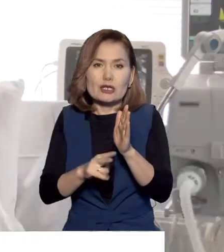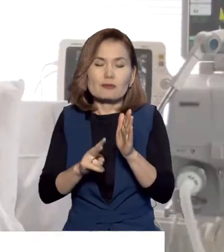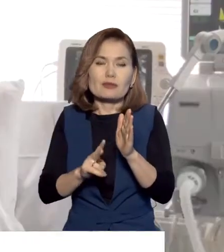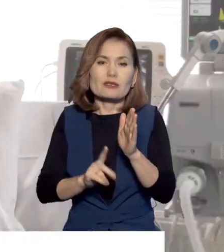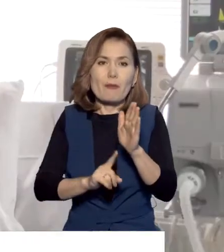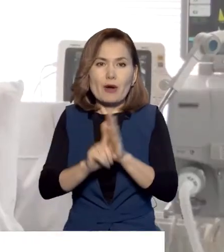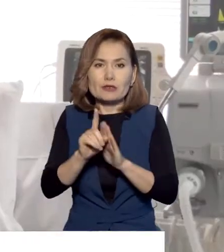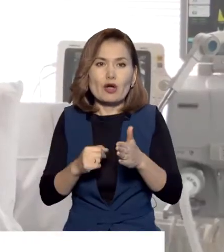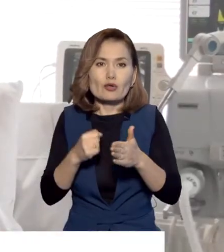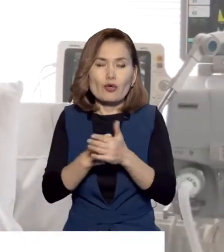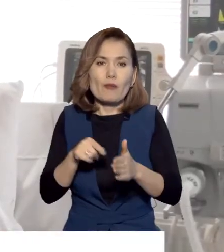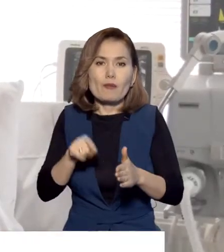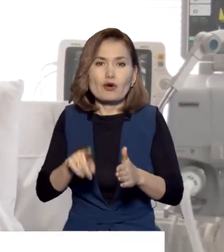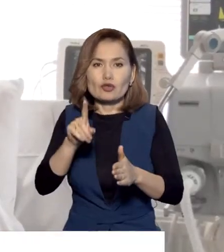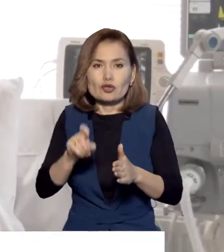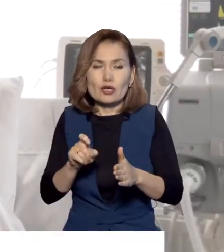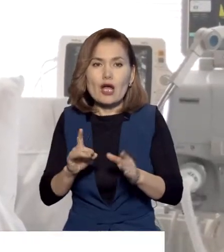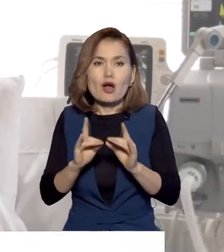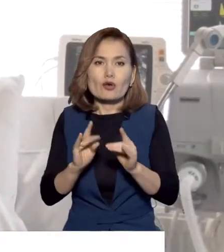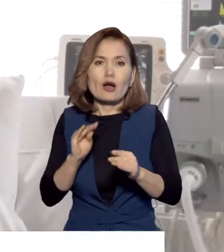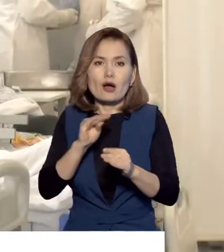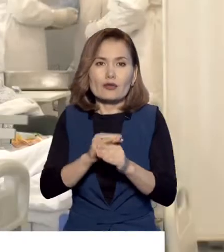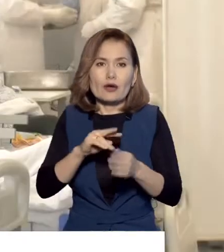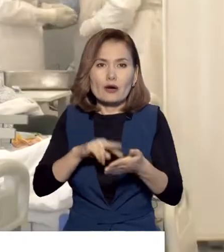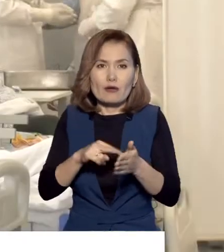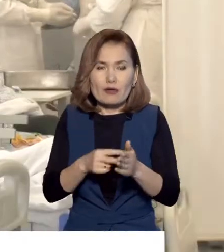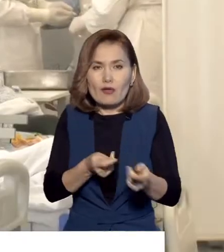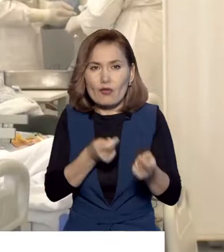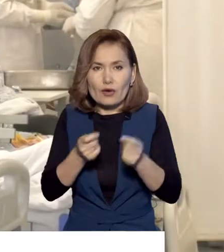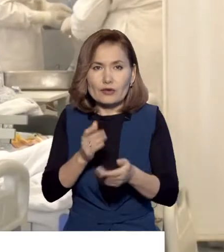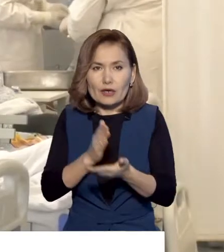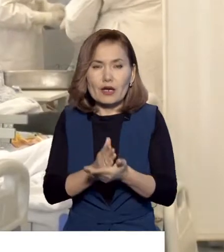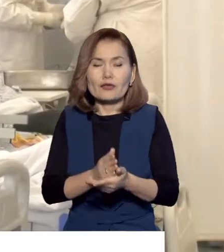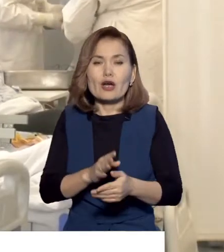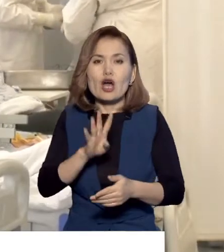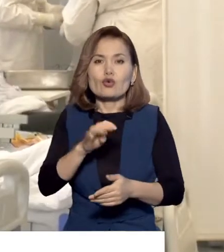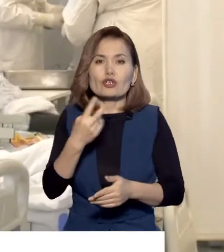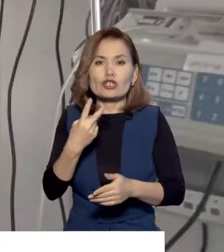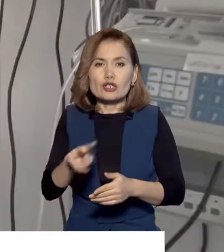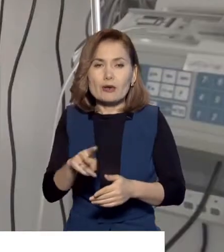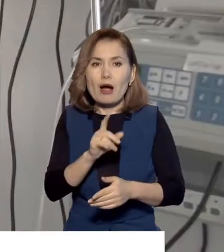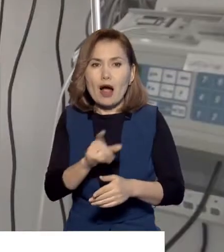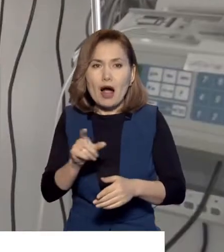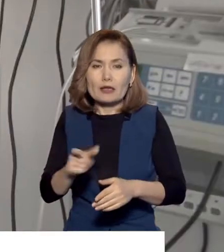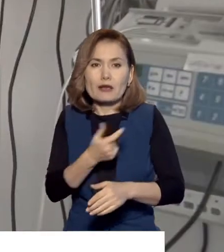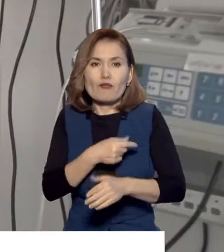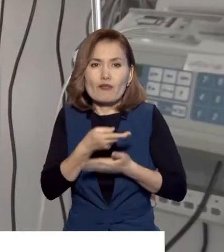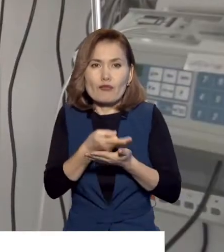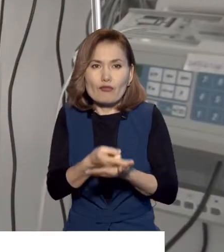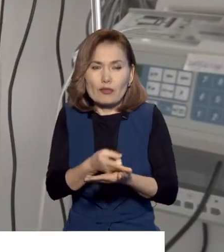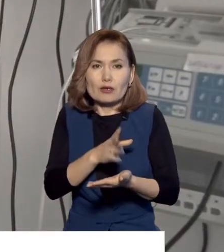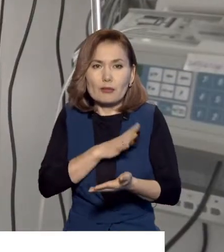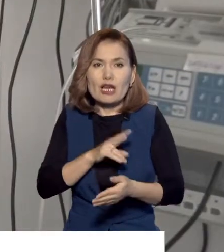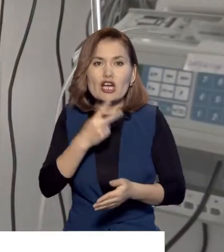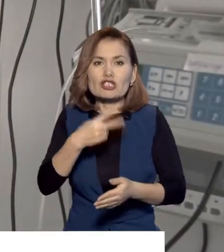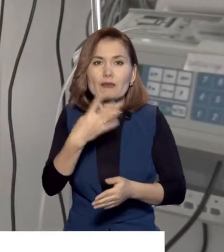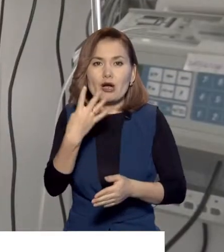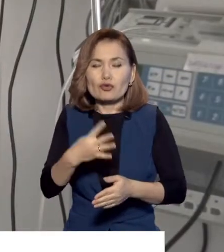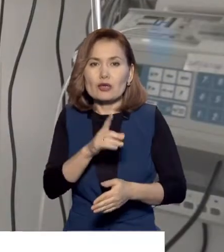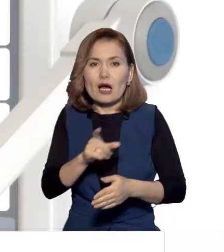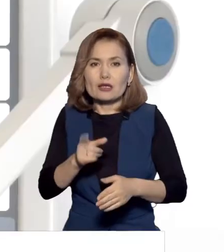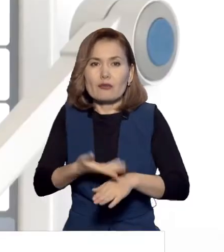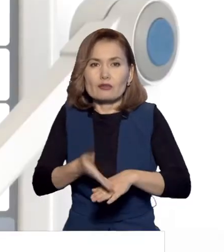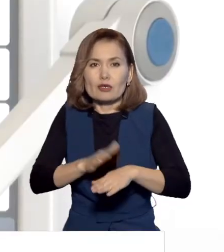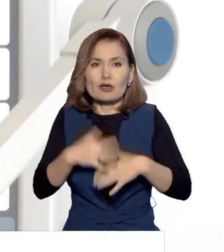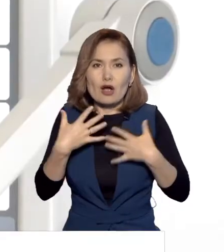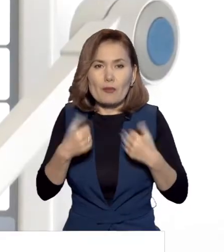1100-ге жеткізу жоспарланған. Қазір 420 науқас ем қабылдауда, оның 24-ті жан сақтау бөлімінде жатыр. Ақтөбе облысында да